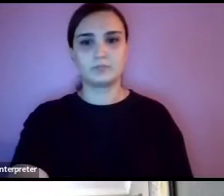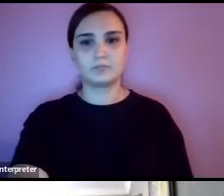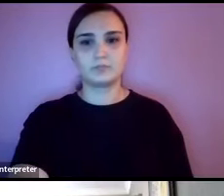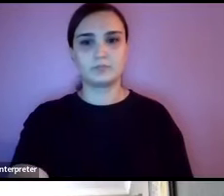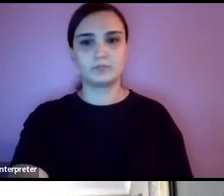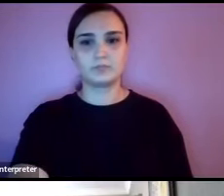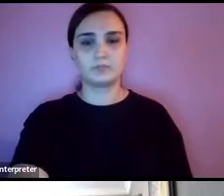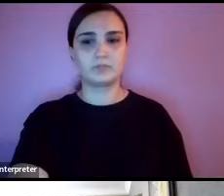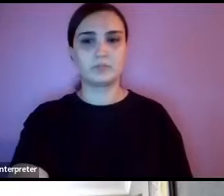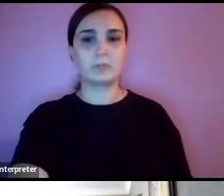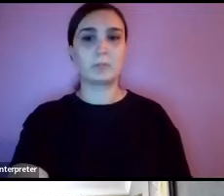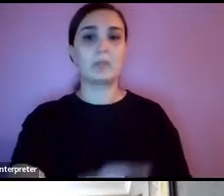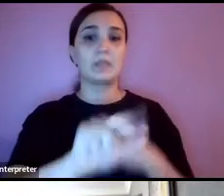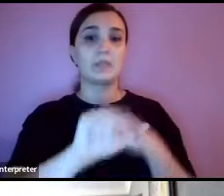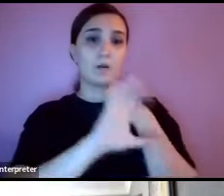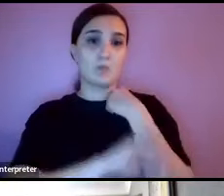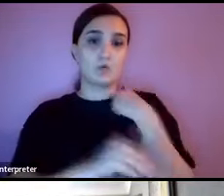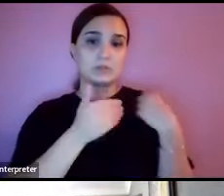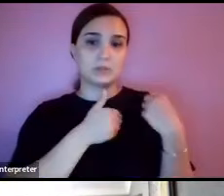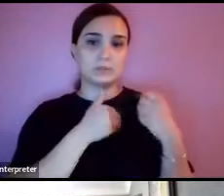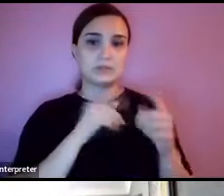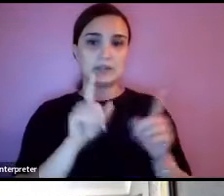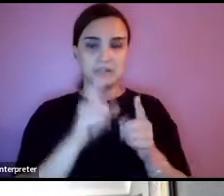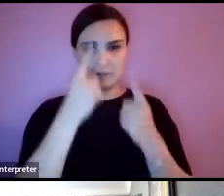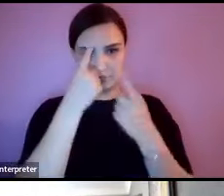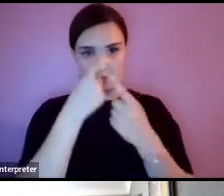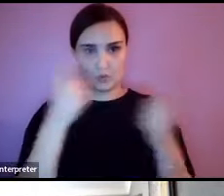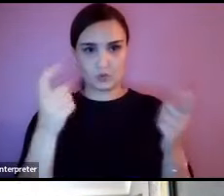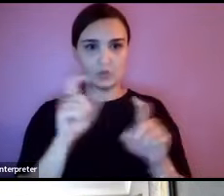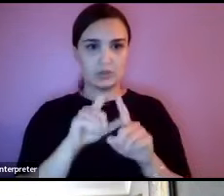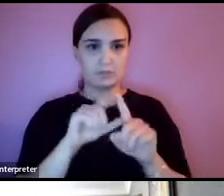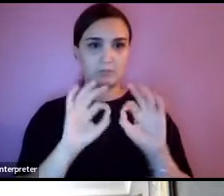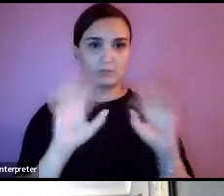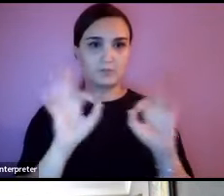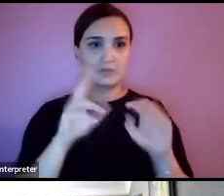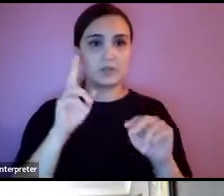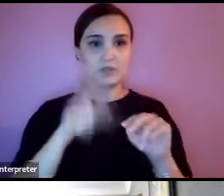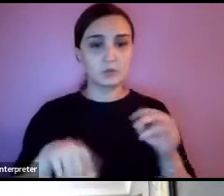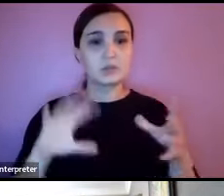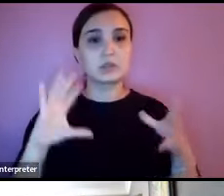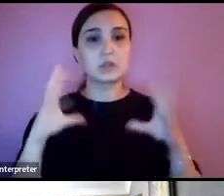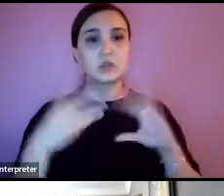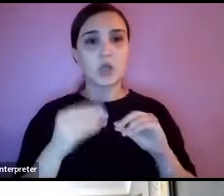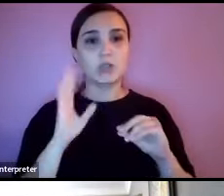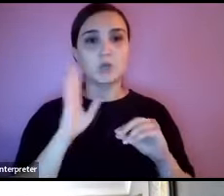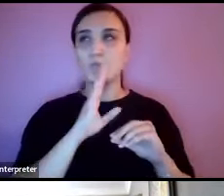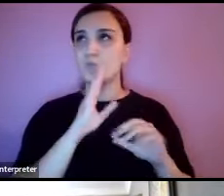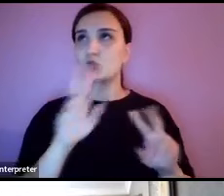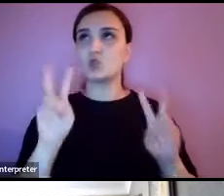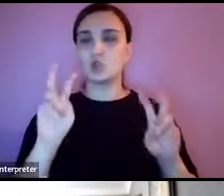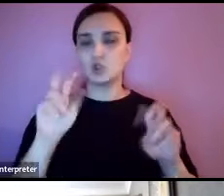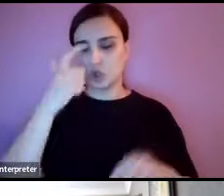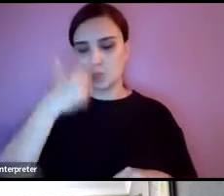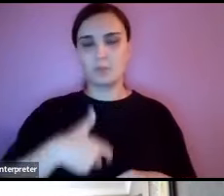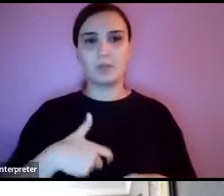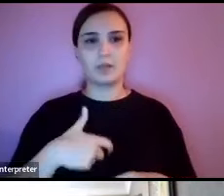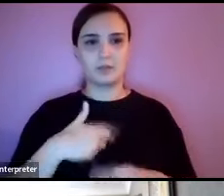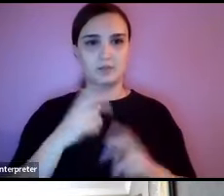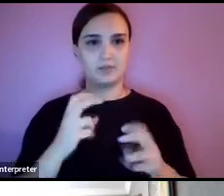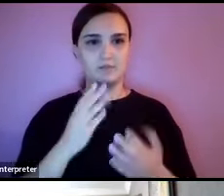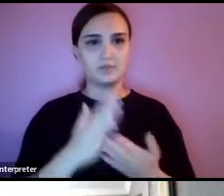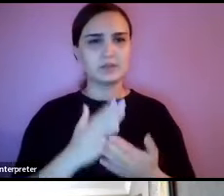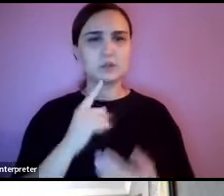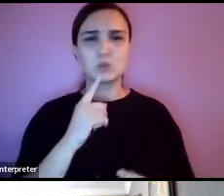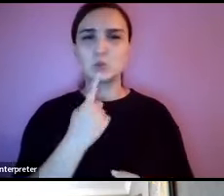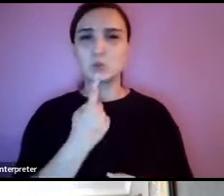Და ბოლოს მინდა რომ ასეთი მოწოდებით დავასრულო, ზოგადად მშობლობა არის ძალიან რთული